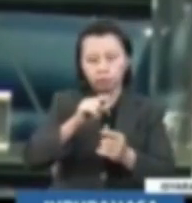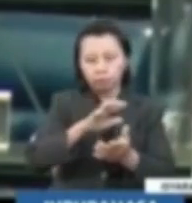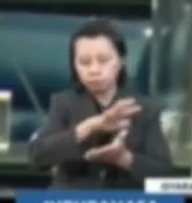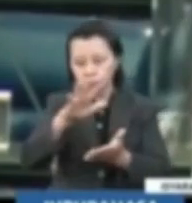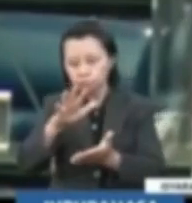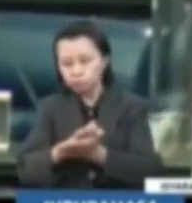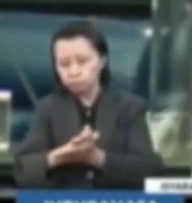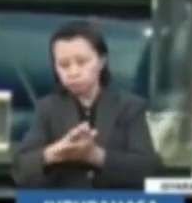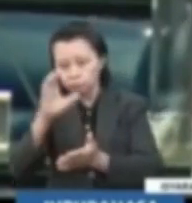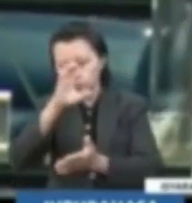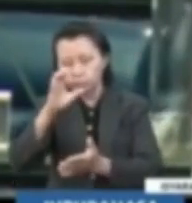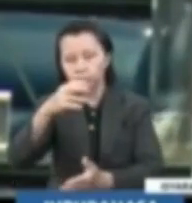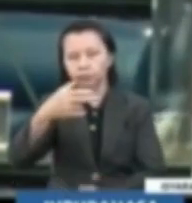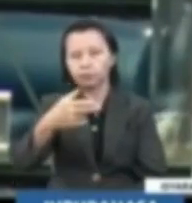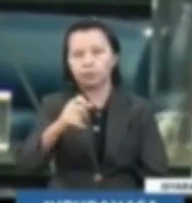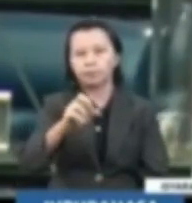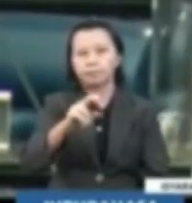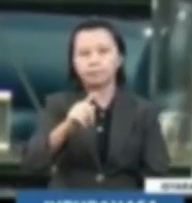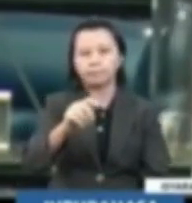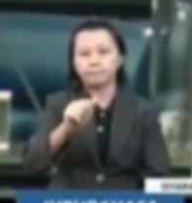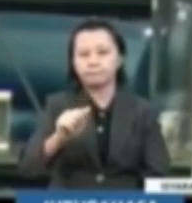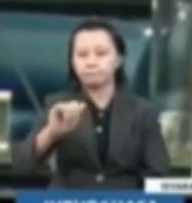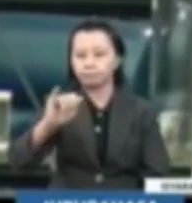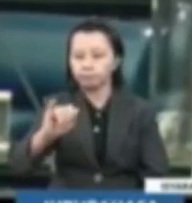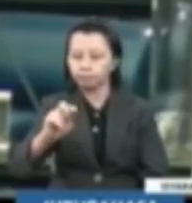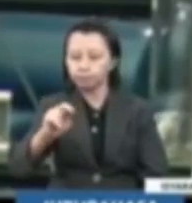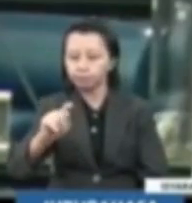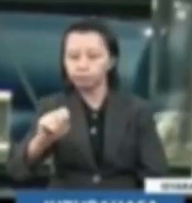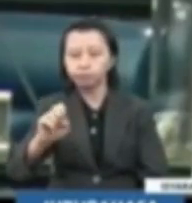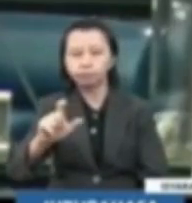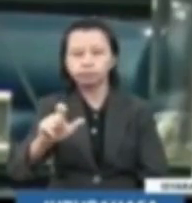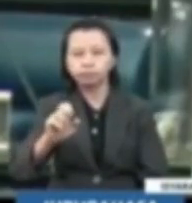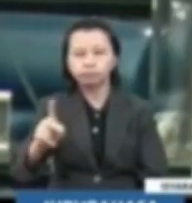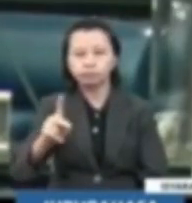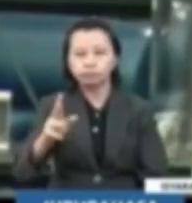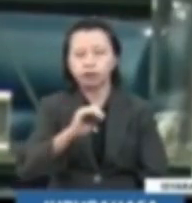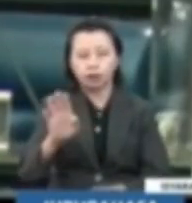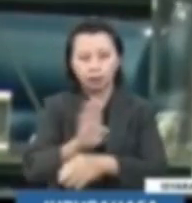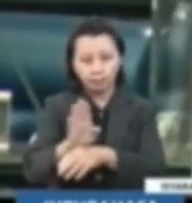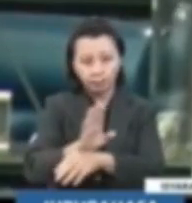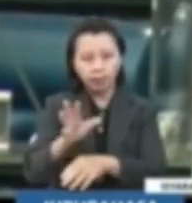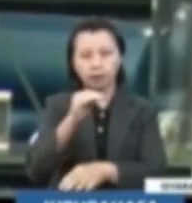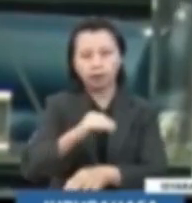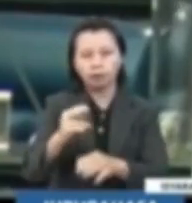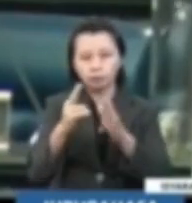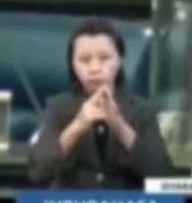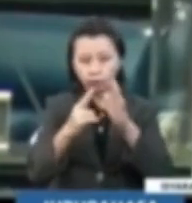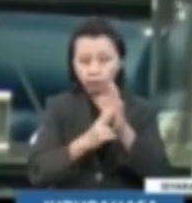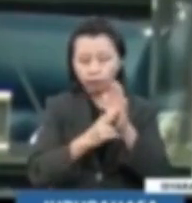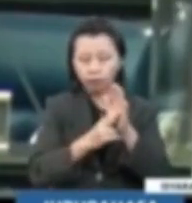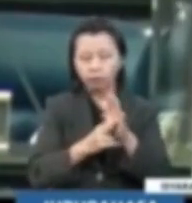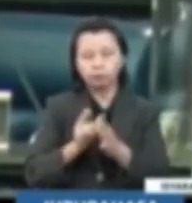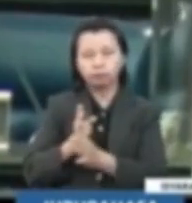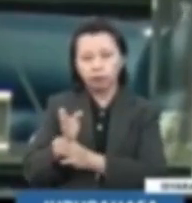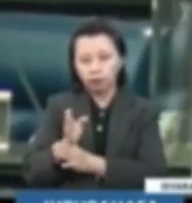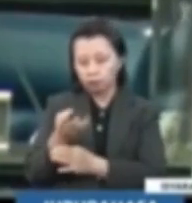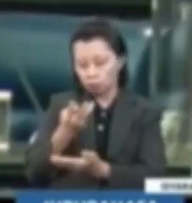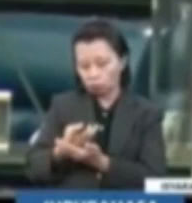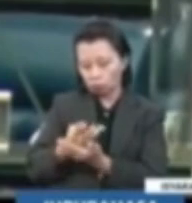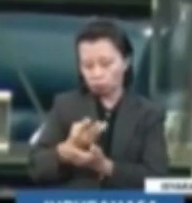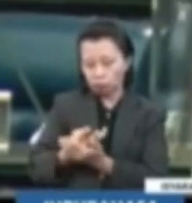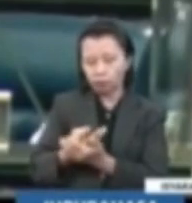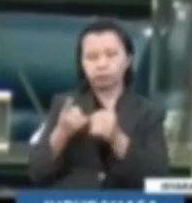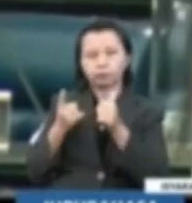dan menjejak harta intelek dalam perniagaan dan pelbagai kontrak undang-undang. Di dalam sektor kewangan,